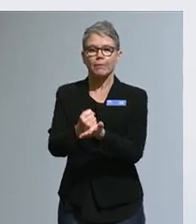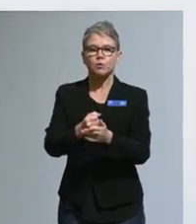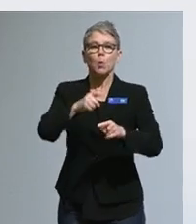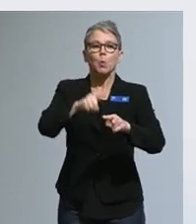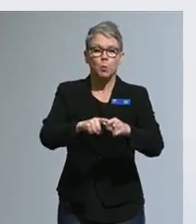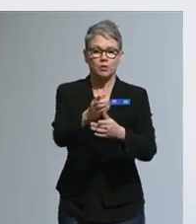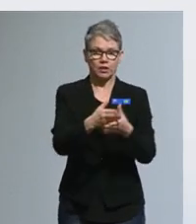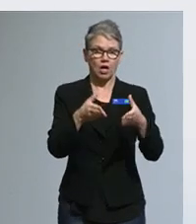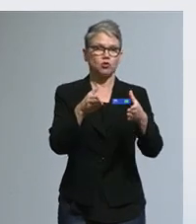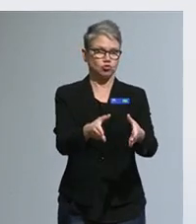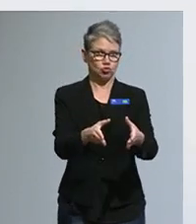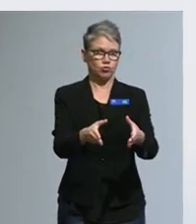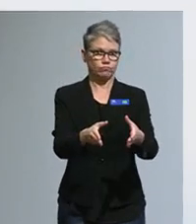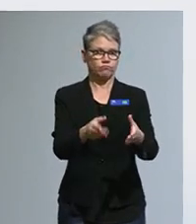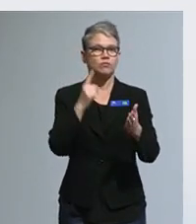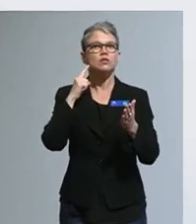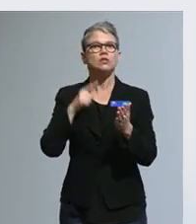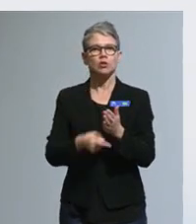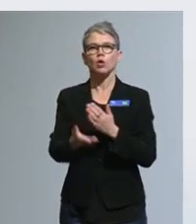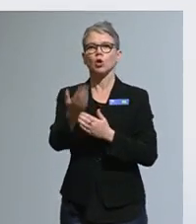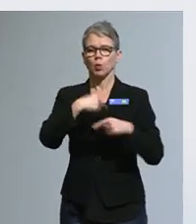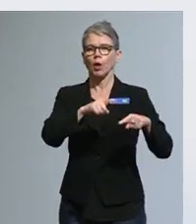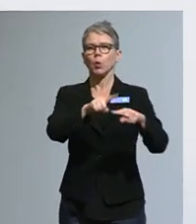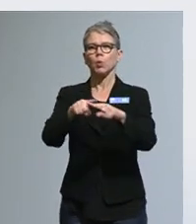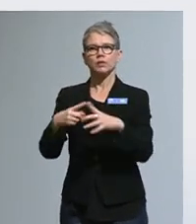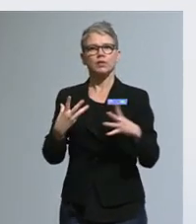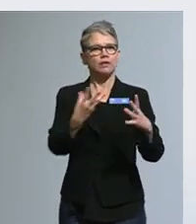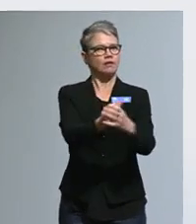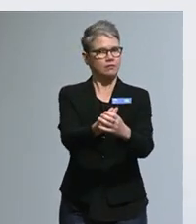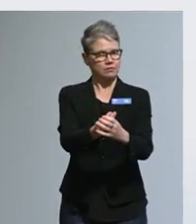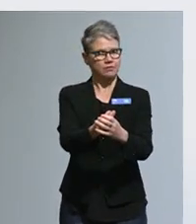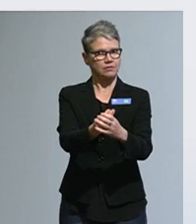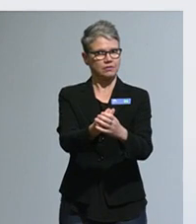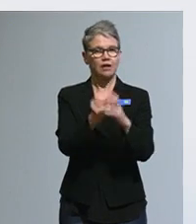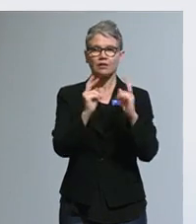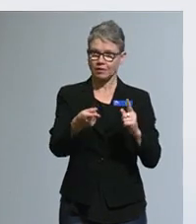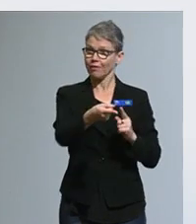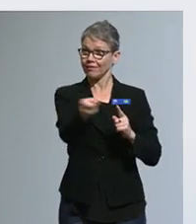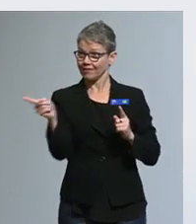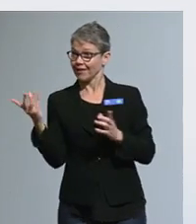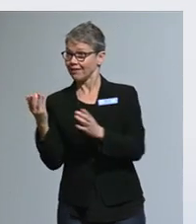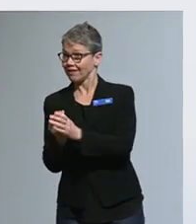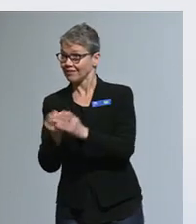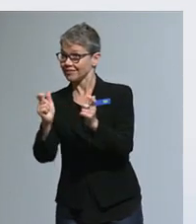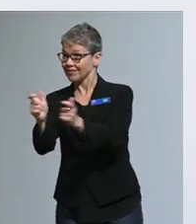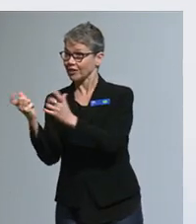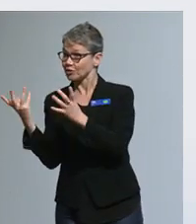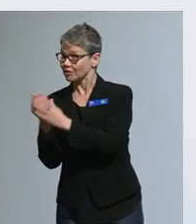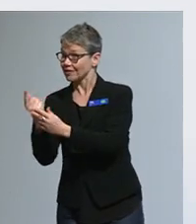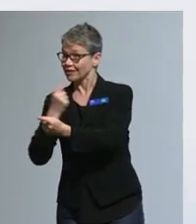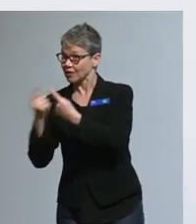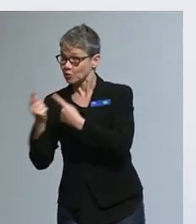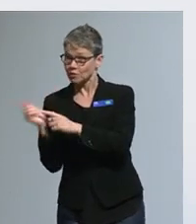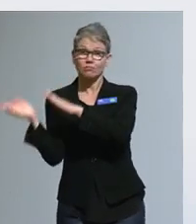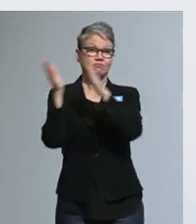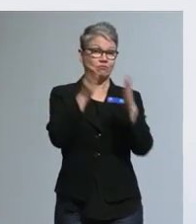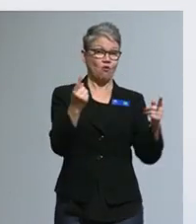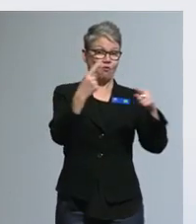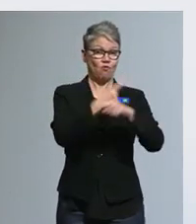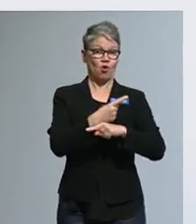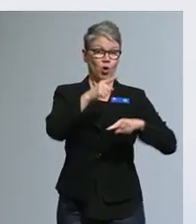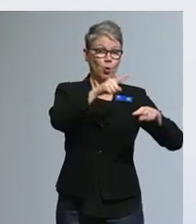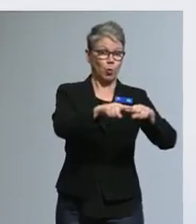kuntajaosto. Eli saadaan kuntien kanssa samalla tavalla, kun on teidän kanssa käyty keskustelu, niin sitten kuntien kanssa käydä